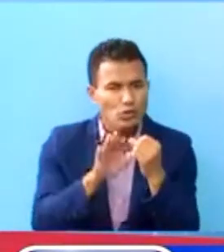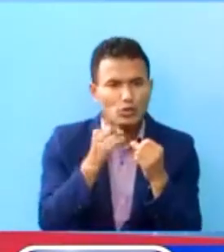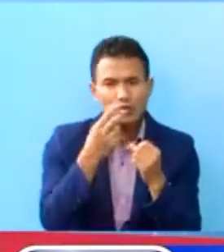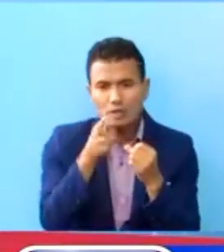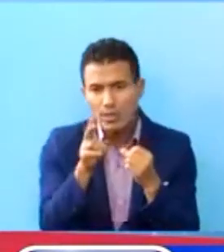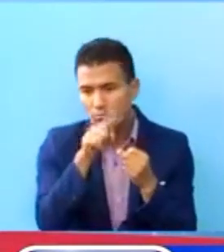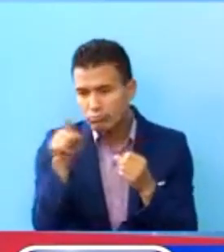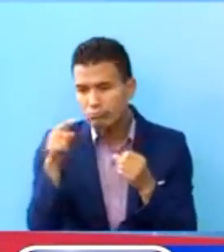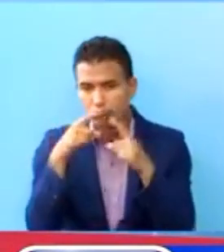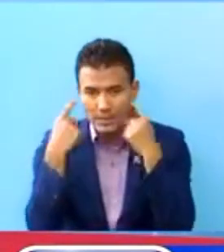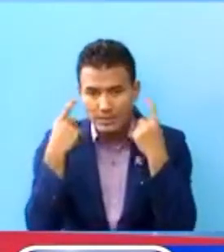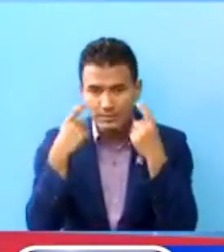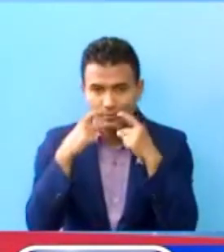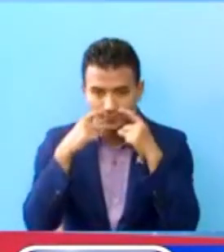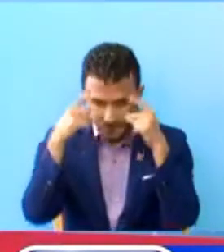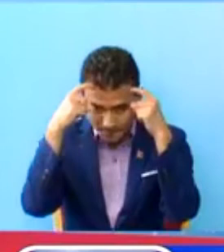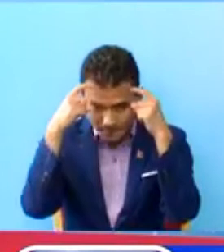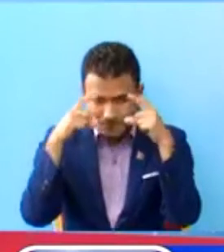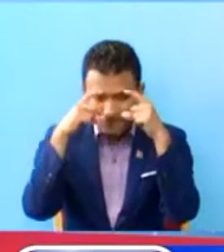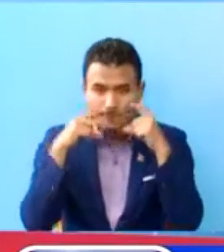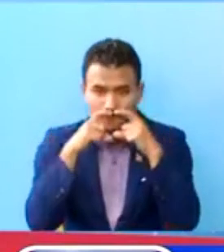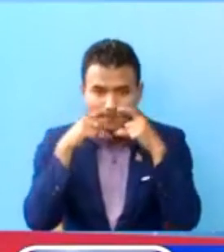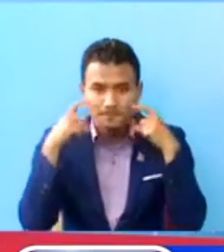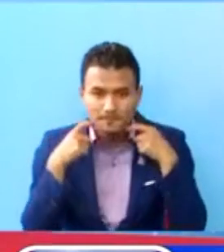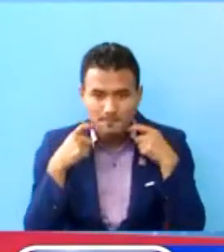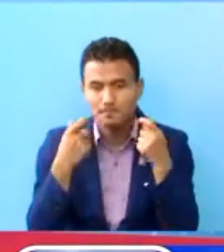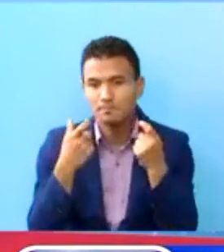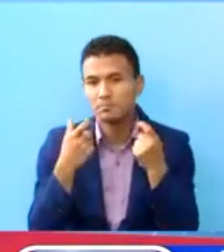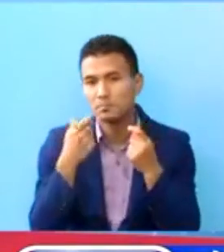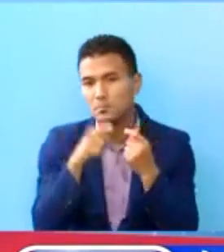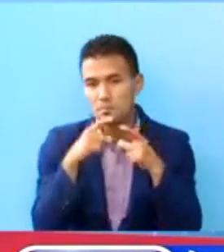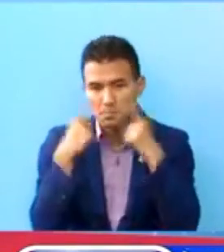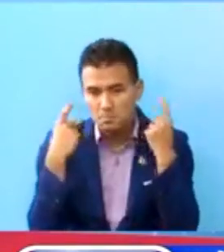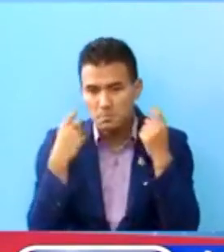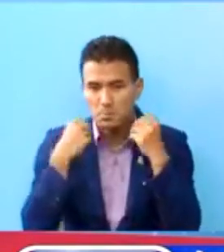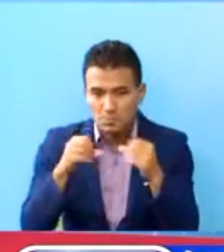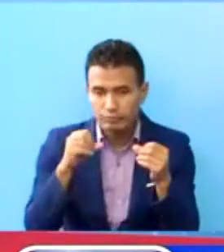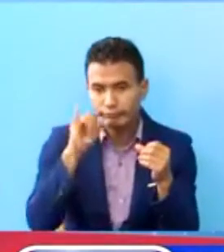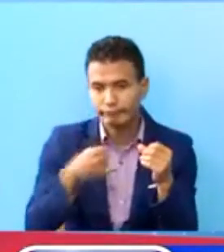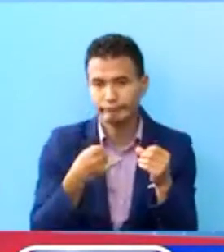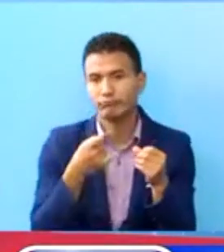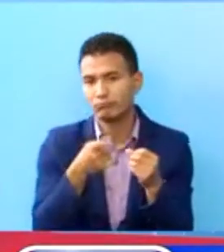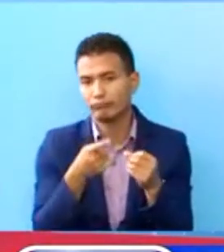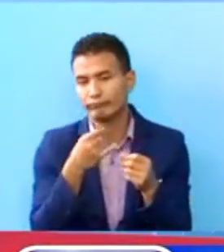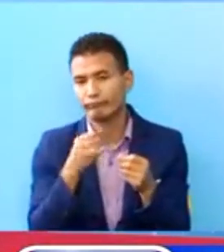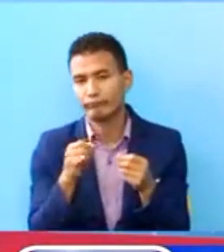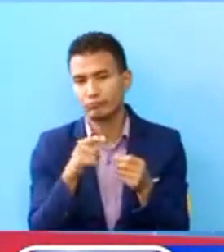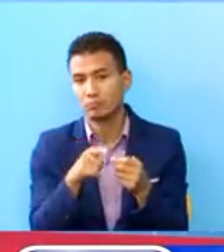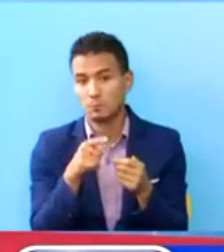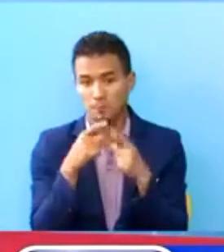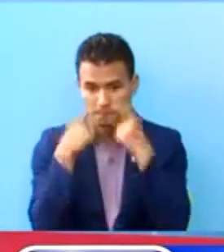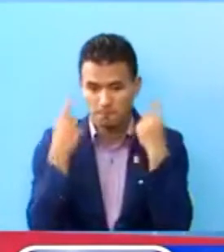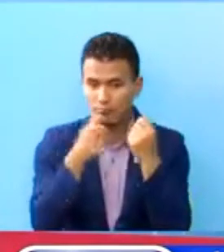कतिपयले मास्क टाउकोमा चिउँडोमा राख्दै मास्क को प्रयोग ठिकसँग नगरेको देखिन्छ। मास्क